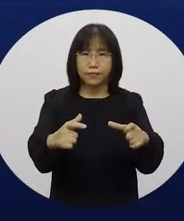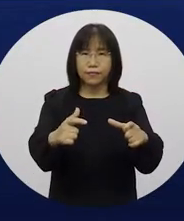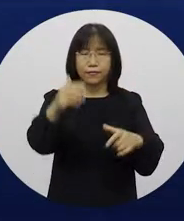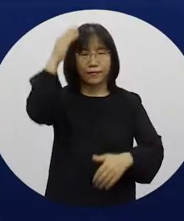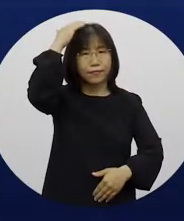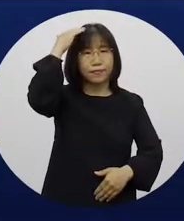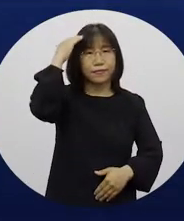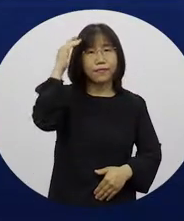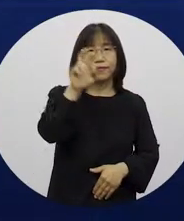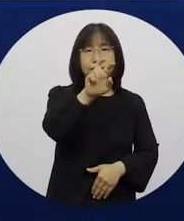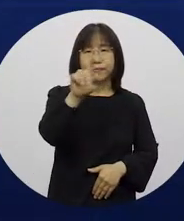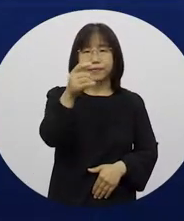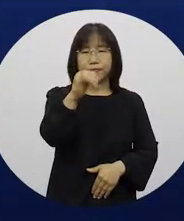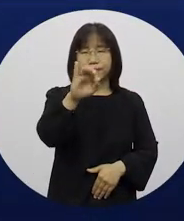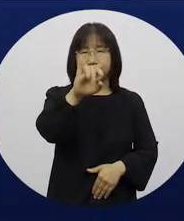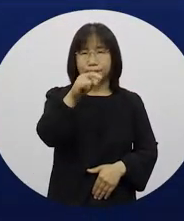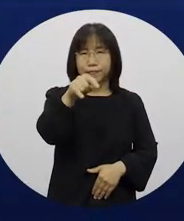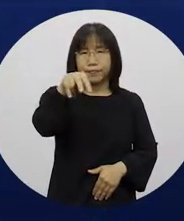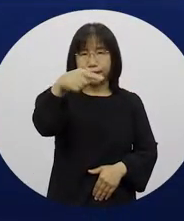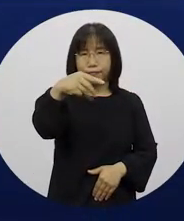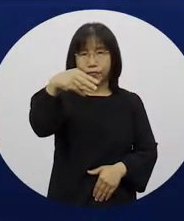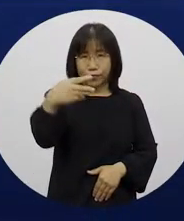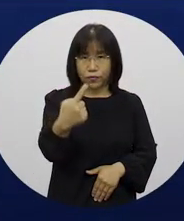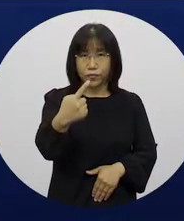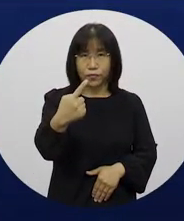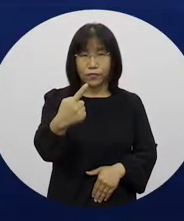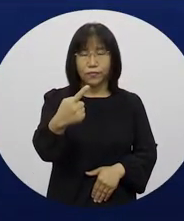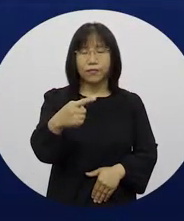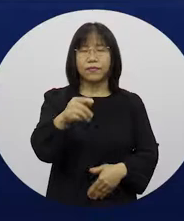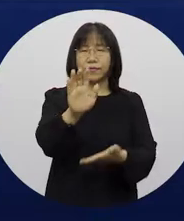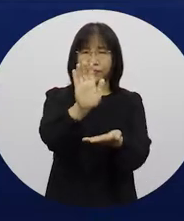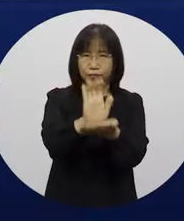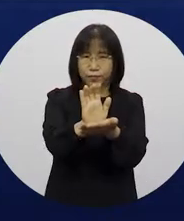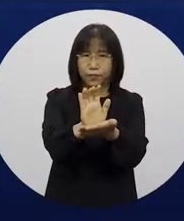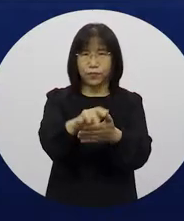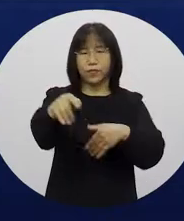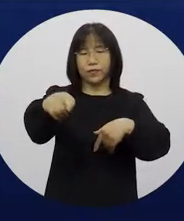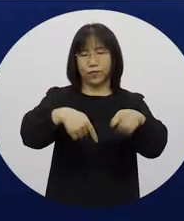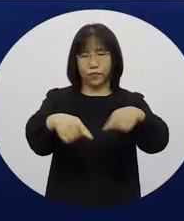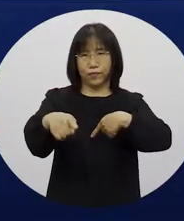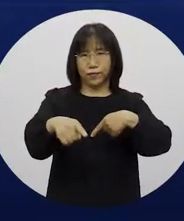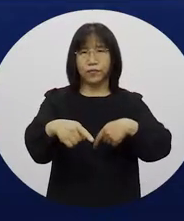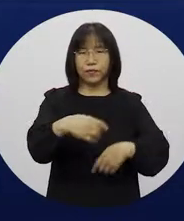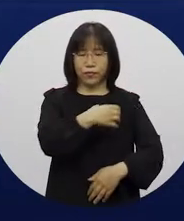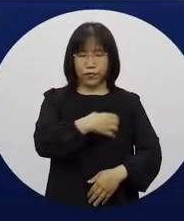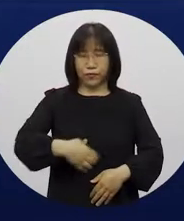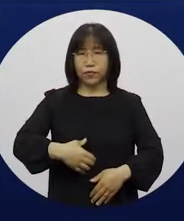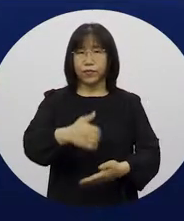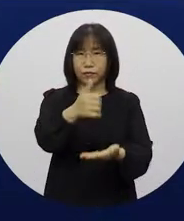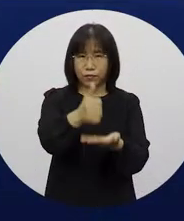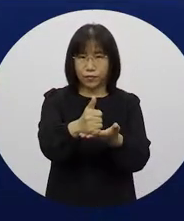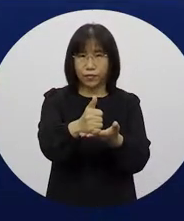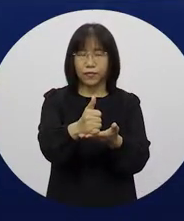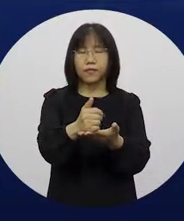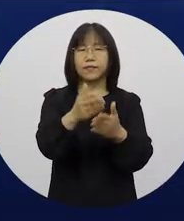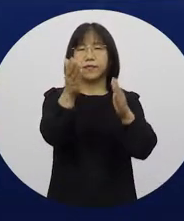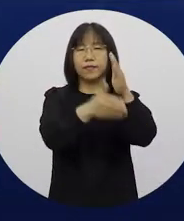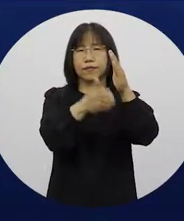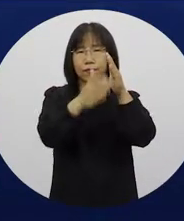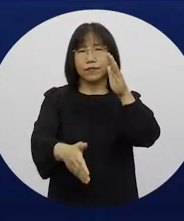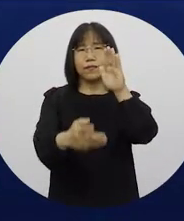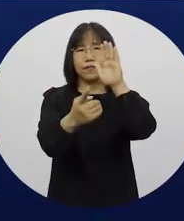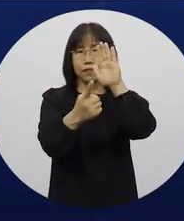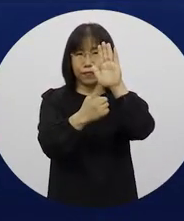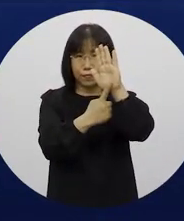강서구가 한국 매니페스토 실천 본부에서 죽어 난 민선 7기 기초단체장 공약이행 및 정보공개 평가에서